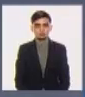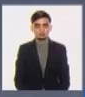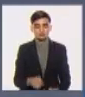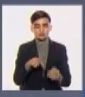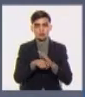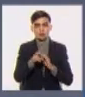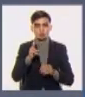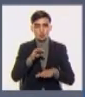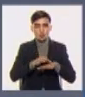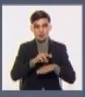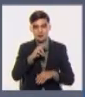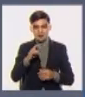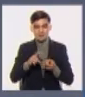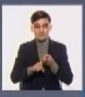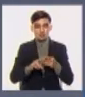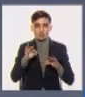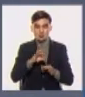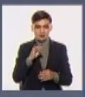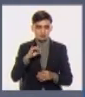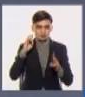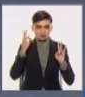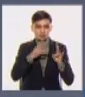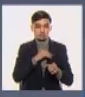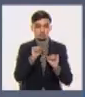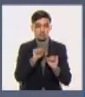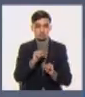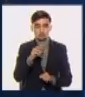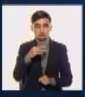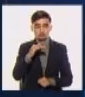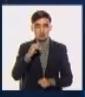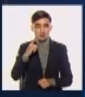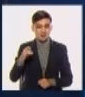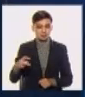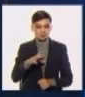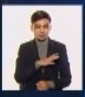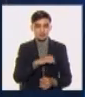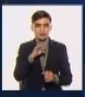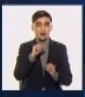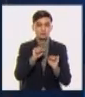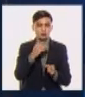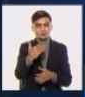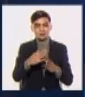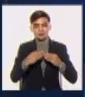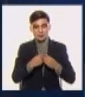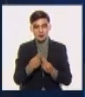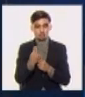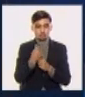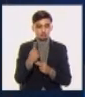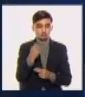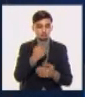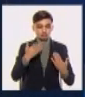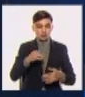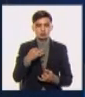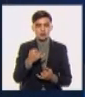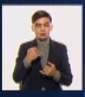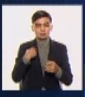Среди тех, кто заболел коронавирусом, оказался и известный правозащитник Джохар Утебеков. Адвокат и его семья уже неделю получают лечение. И